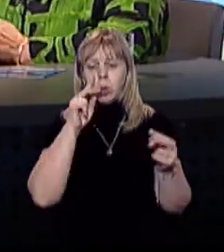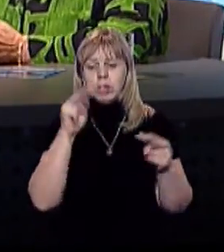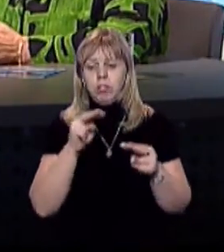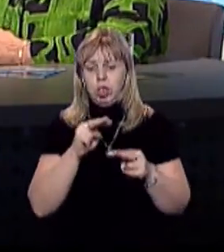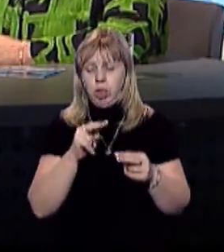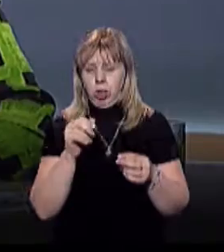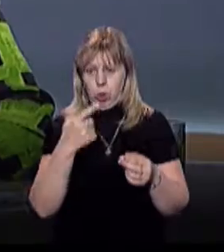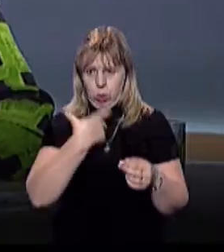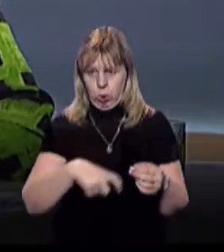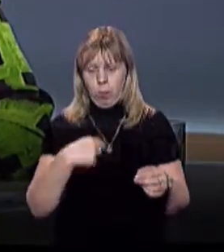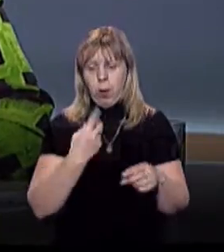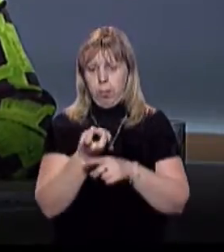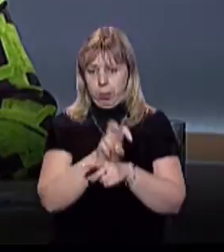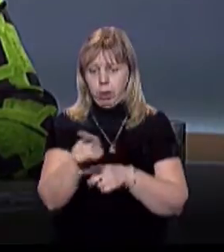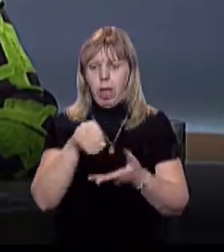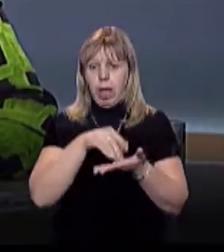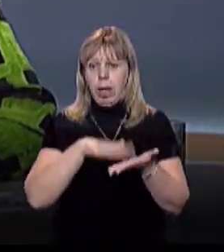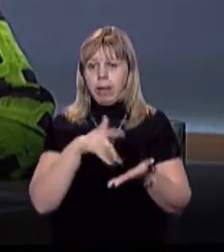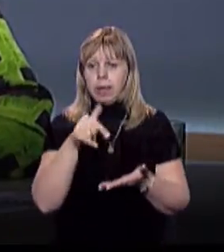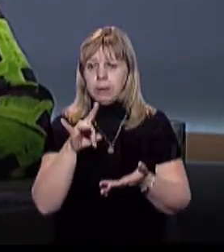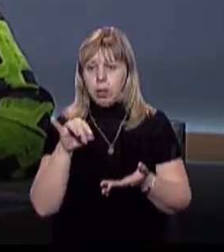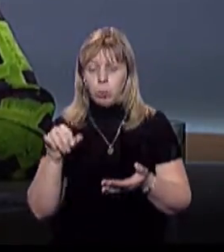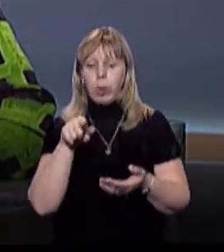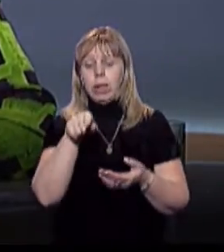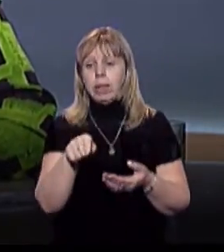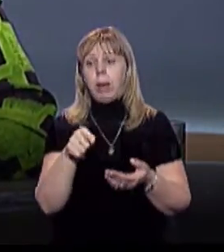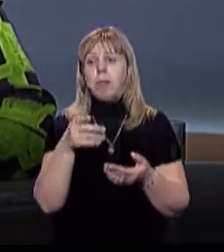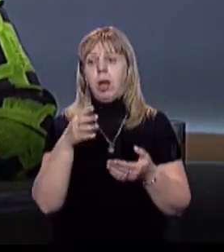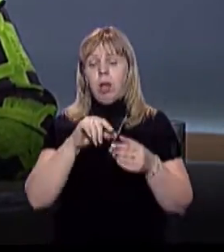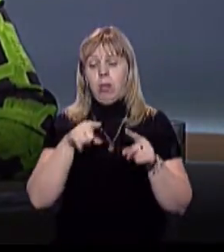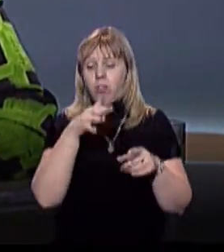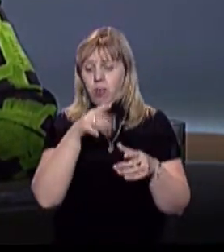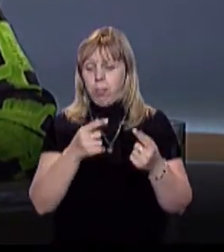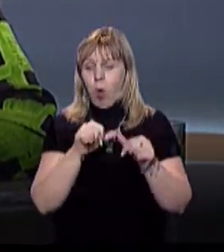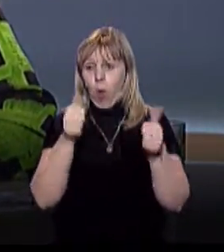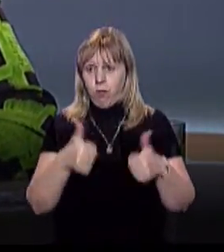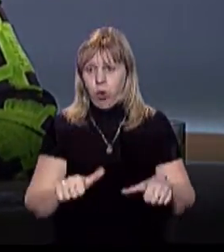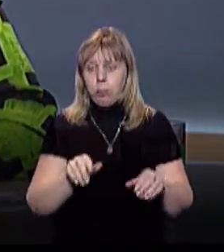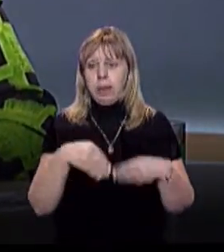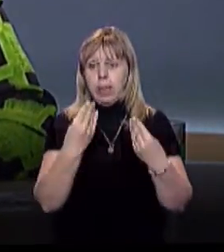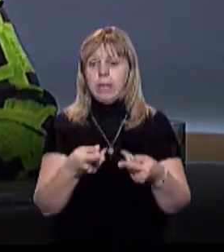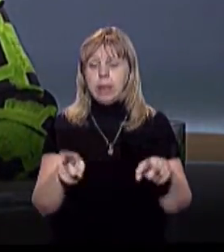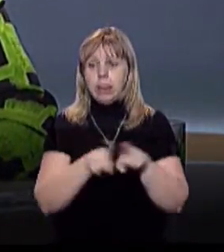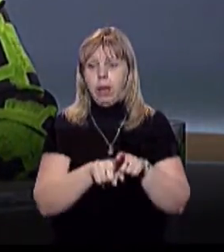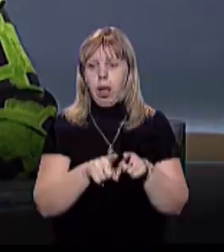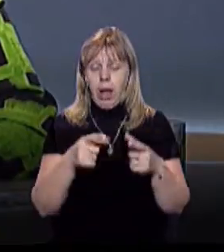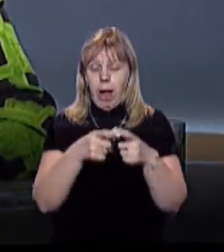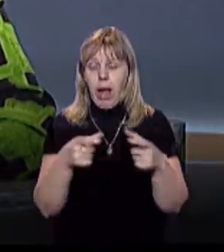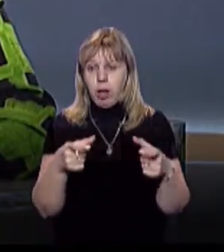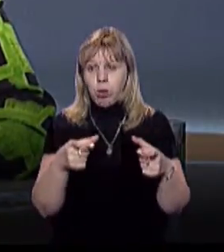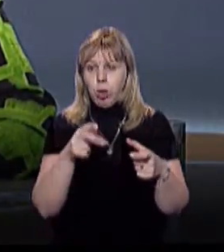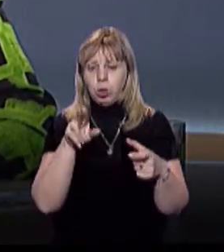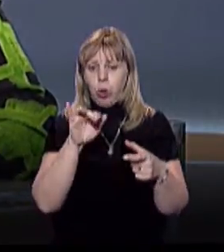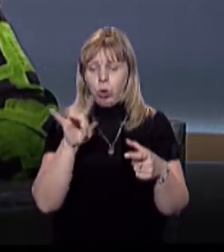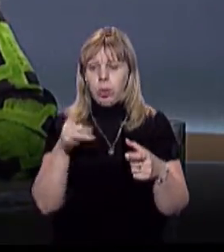особу, прийти до нас у реєстратуру. Там в реєстратурі під час оформлення дається така карточка донору.